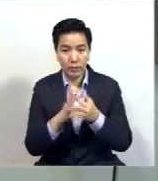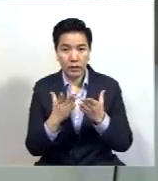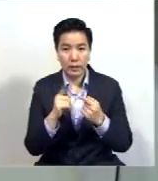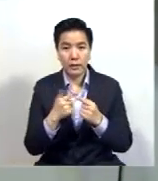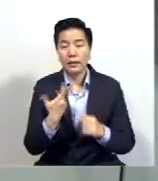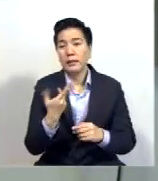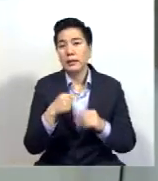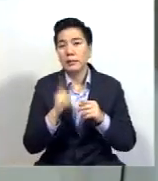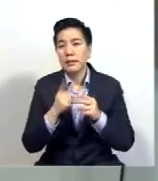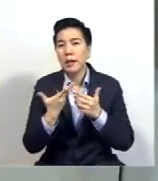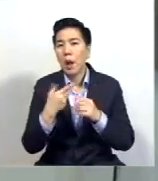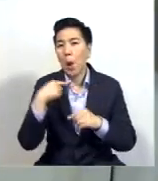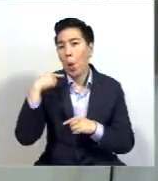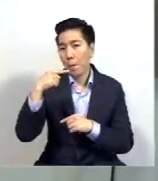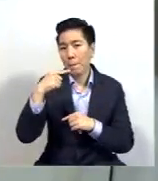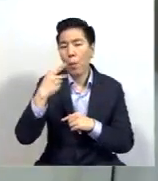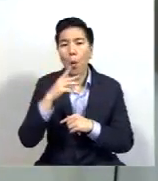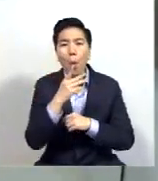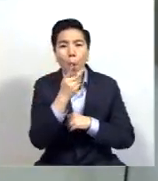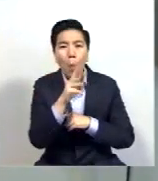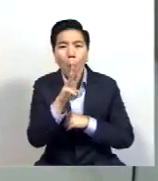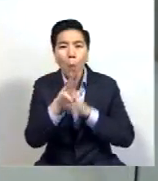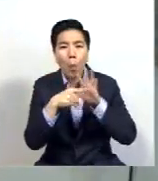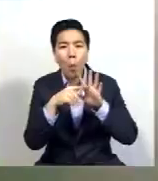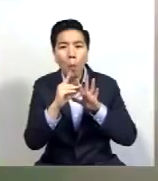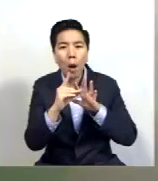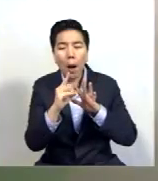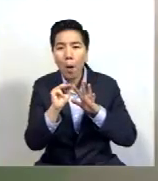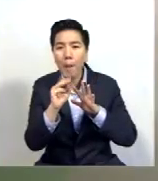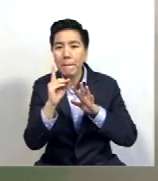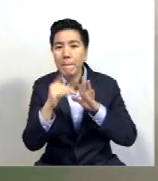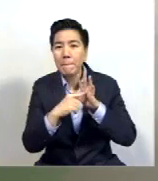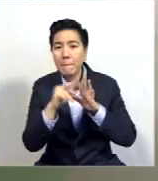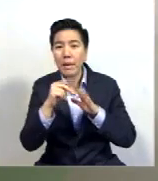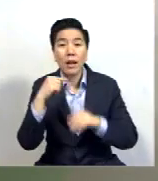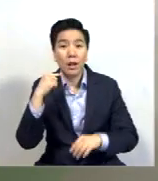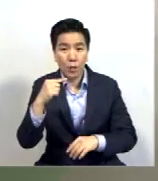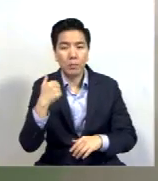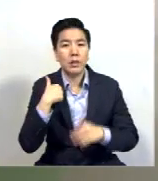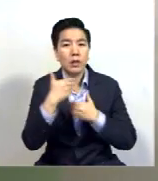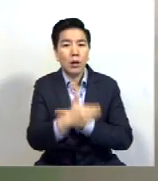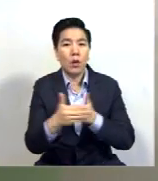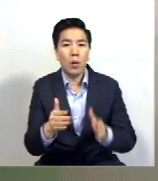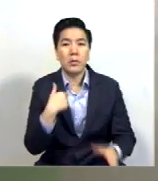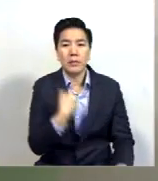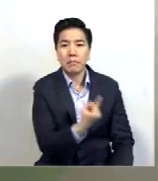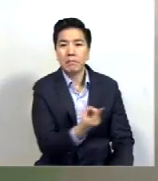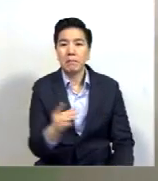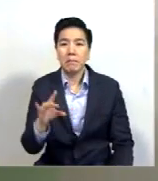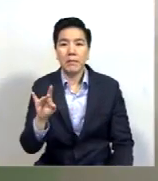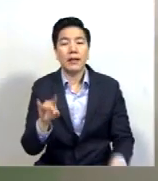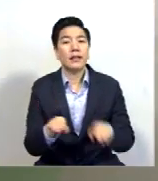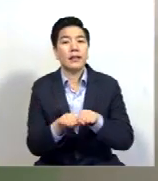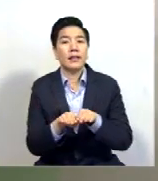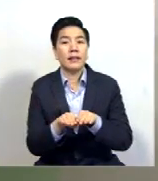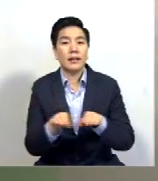isolation room นะครับซึ่งเรามีอยู่จำนวน8ห้องซึ่งเป็นห้องที่เราดำเนินการจัดสร้างด้วยมาตรฐานที่ได้มา